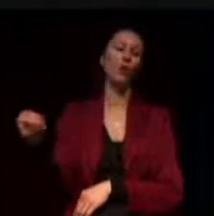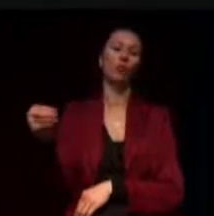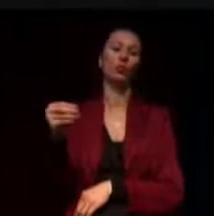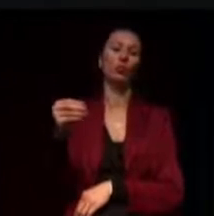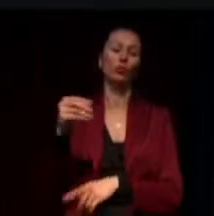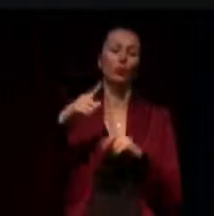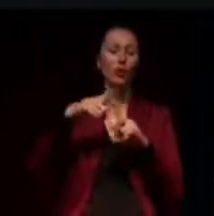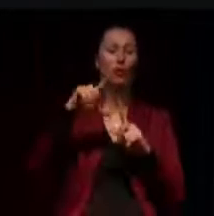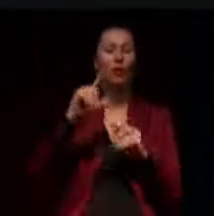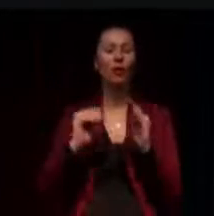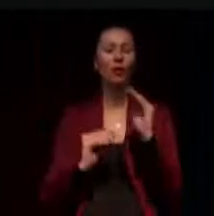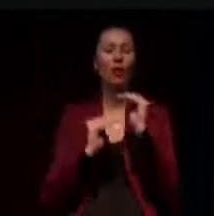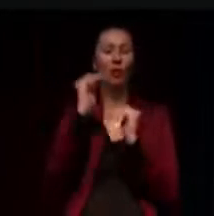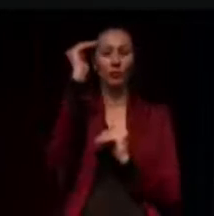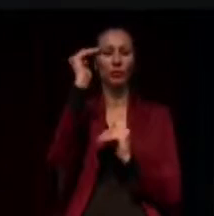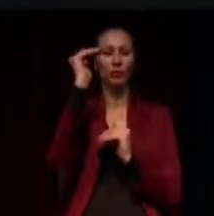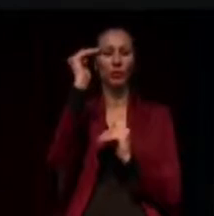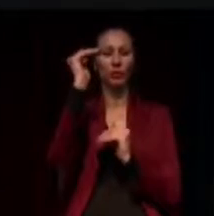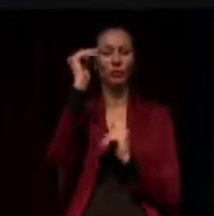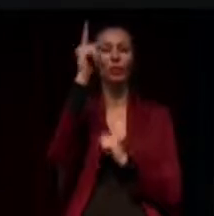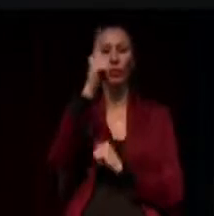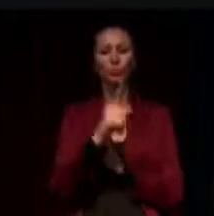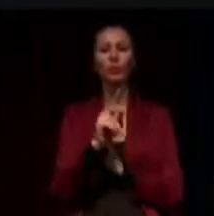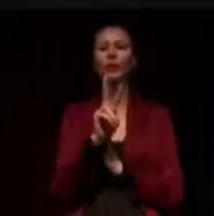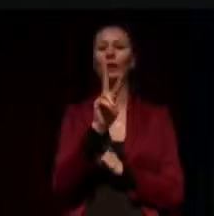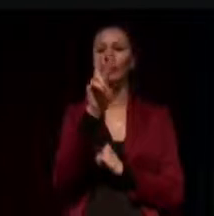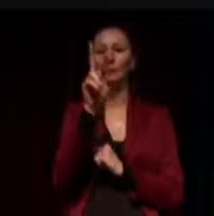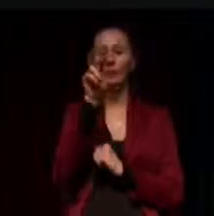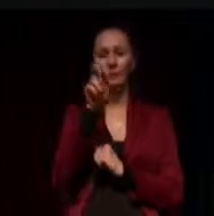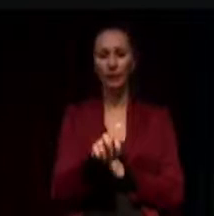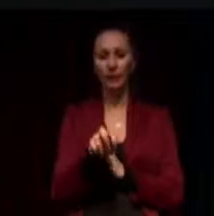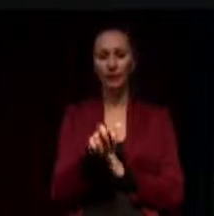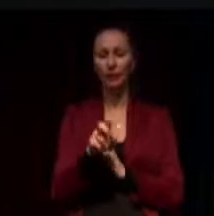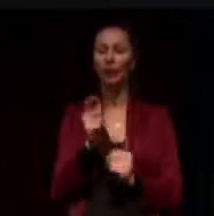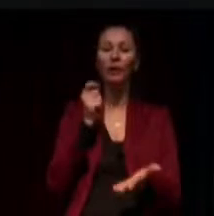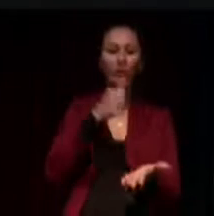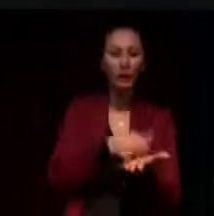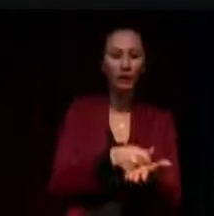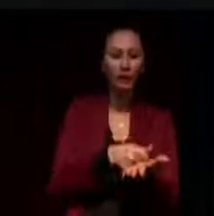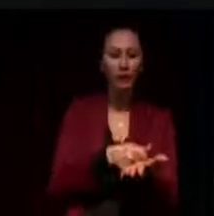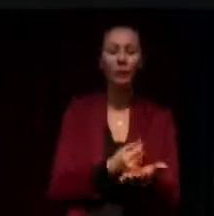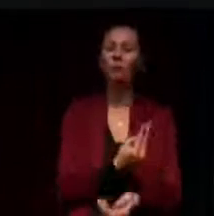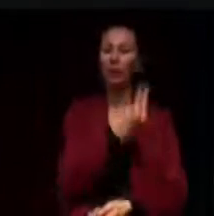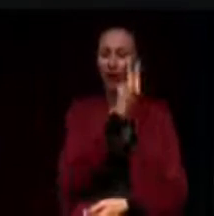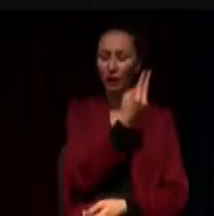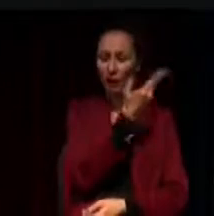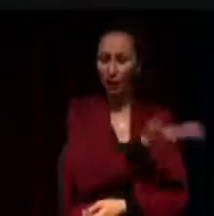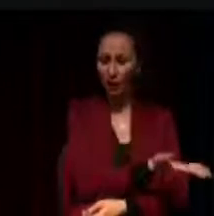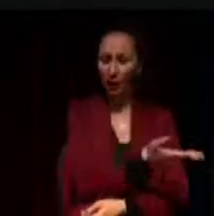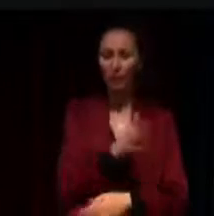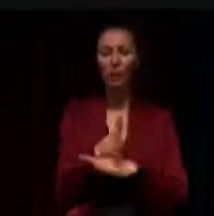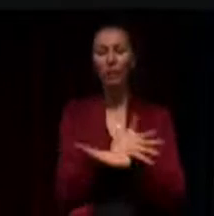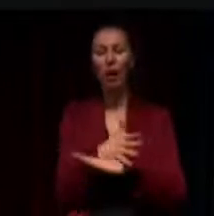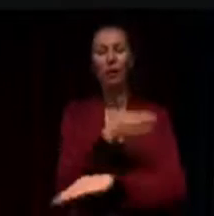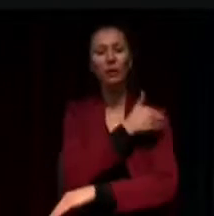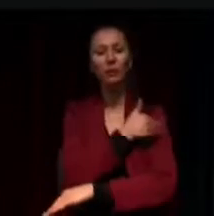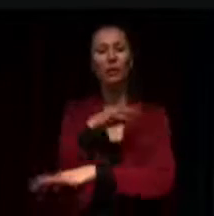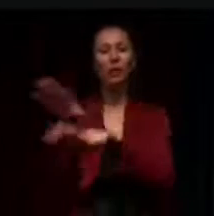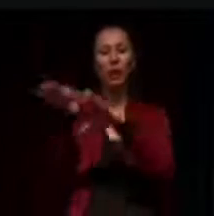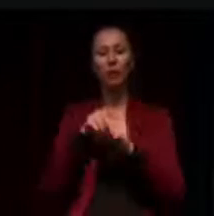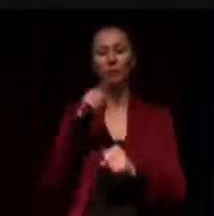kıymetli arkadaşlar. Artış oranı %78. Yatırımda %7, mal ve hizmet